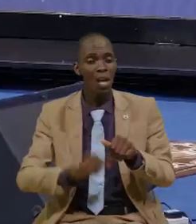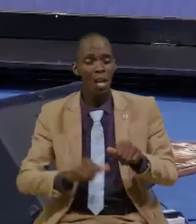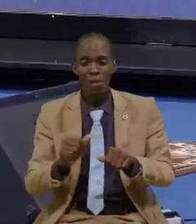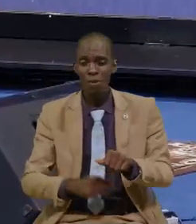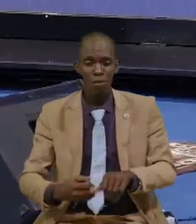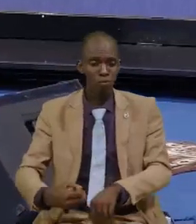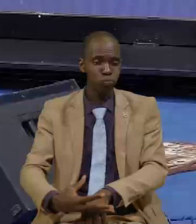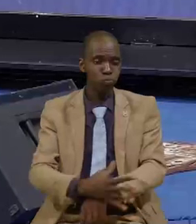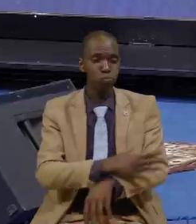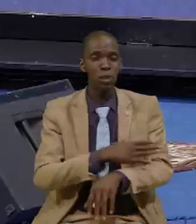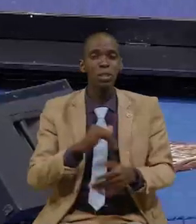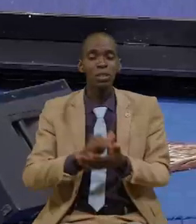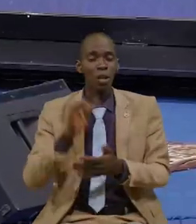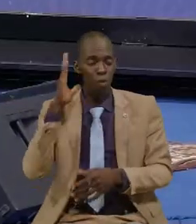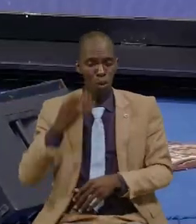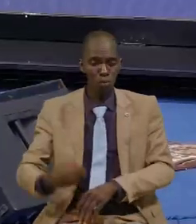toute influence